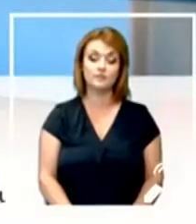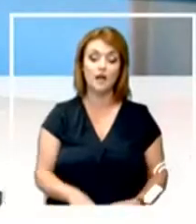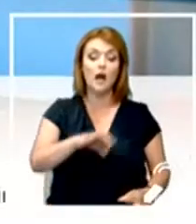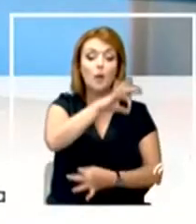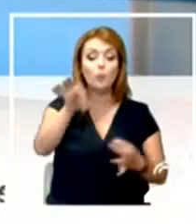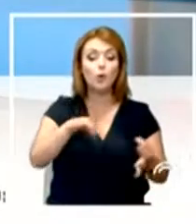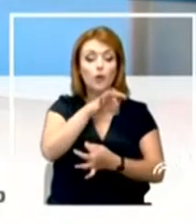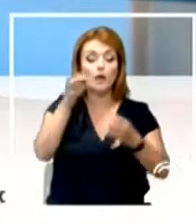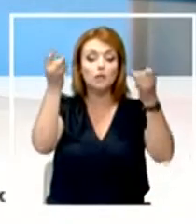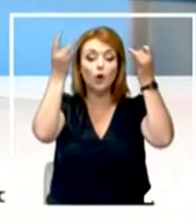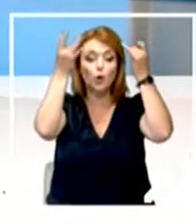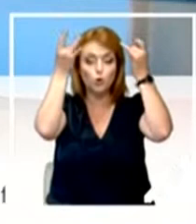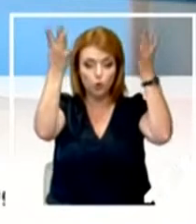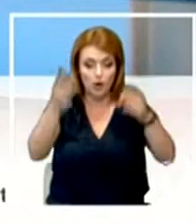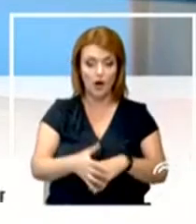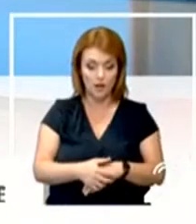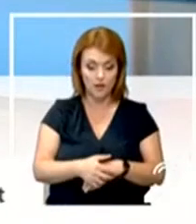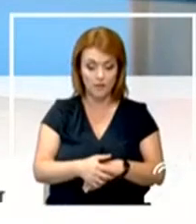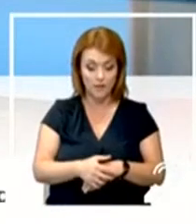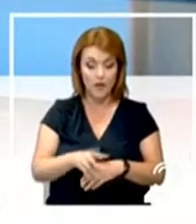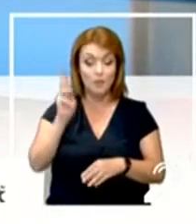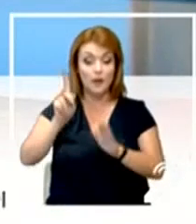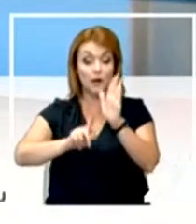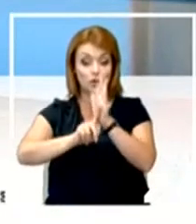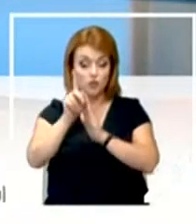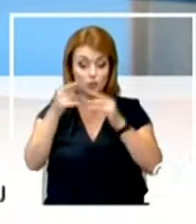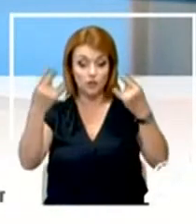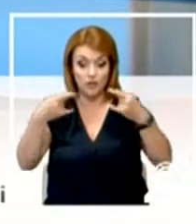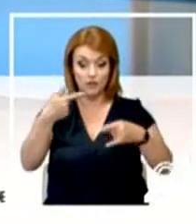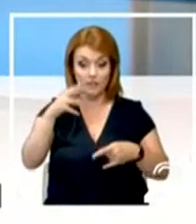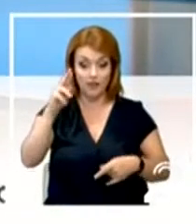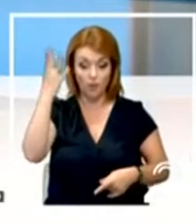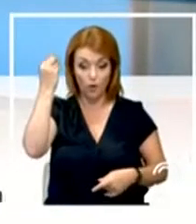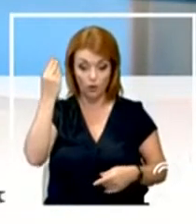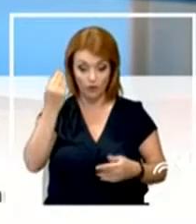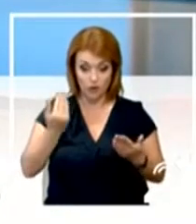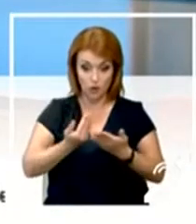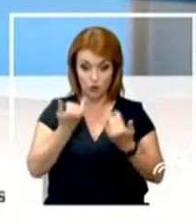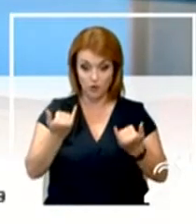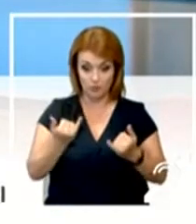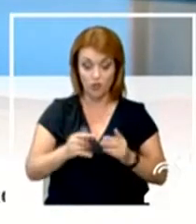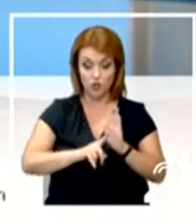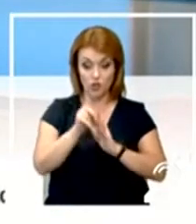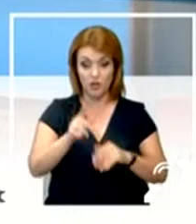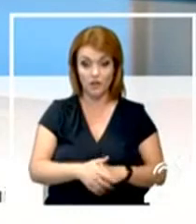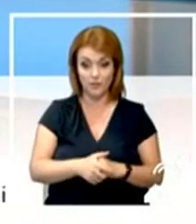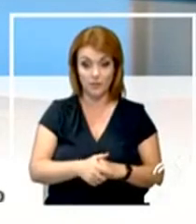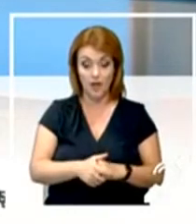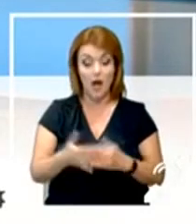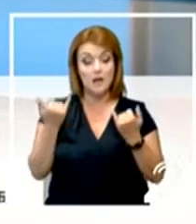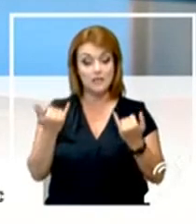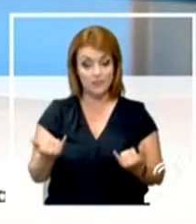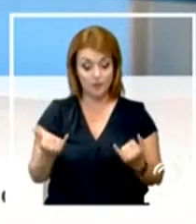Proiectul cultural Întâlnirile TVR Moldova revine de astăzi. Mioara Velicu, celebra interpretă de muzică populară din România, este